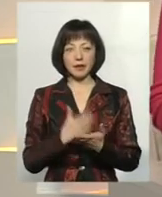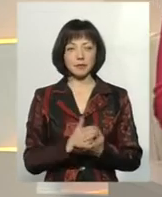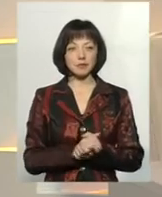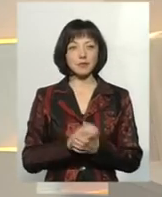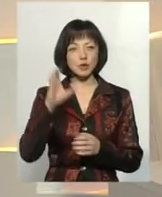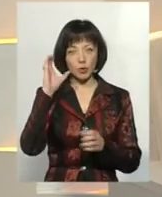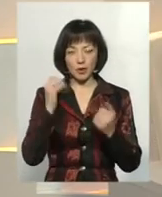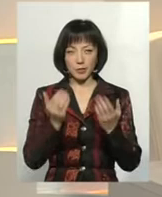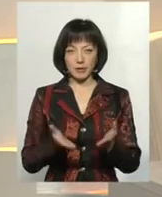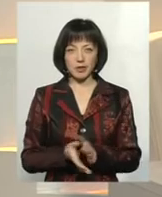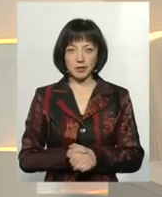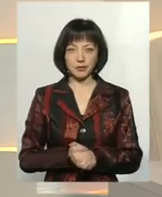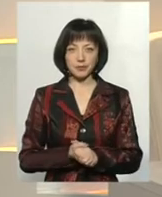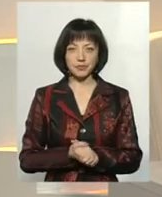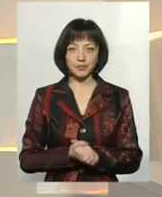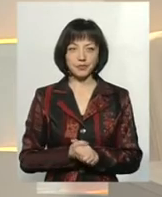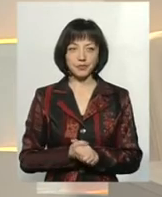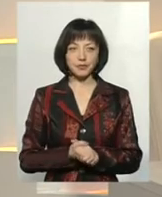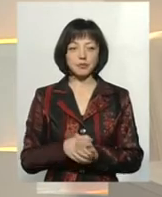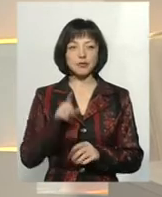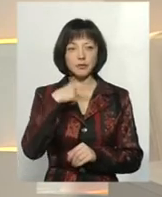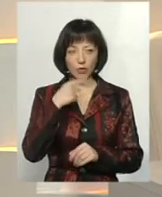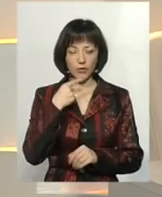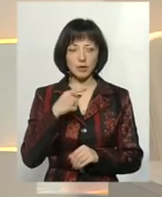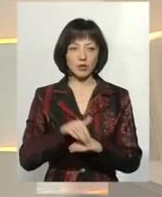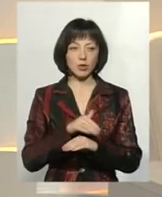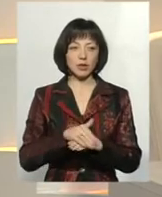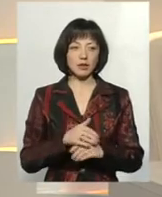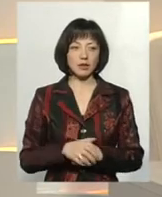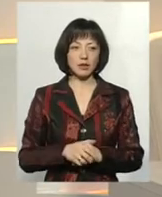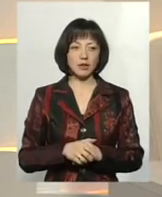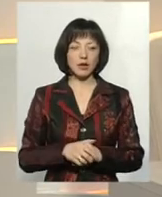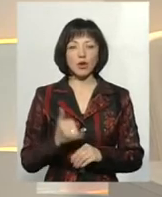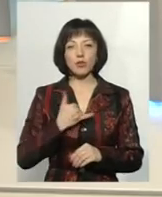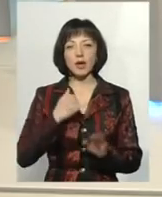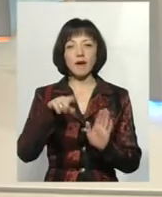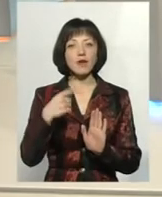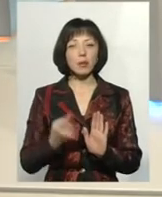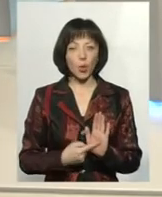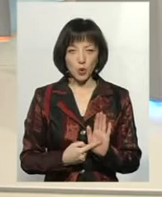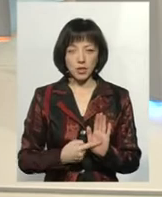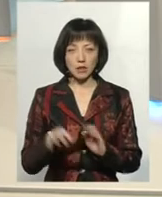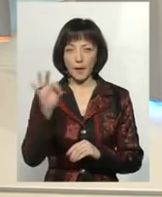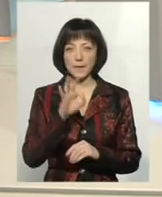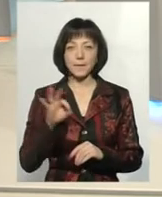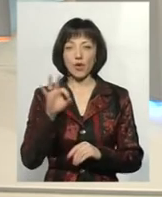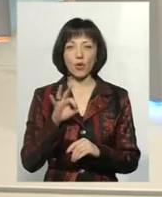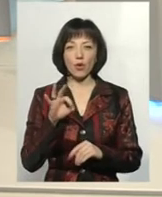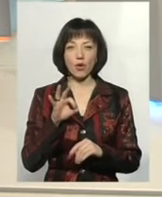ми слухаємо вас. Говоріть, будь ласка. Вечер. Добрий вечір. Вот у меня такой вопрос. По поводу,